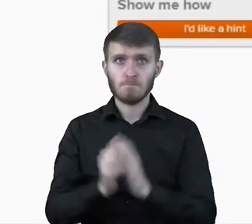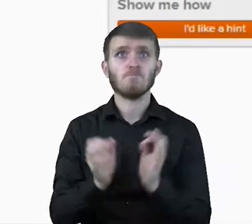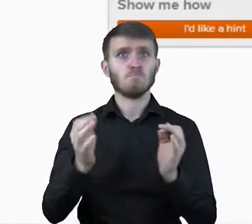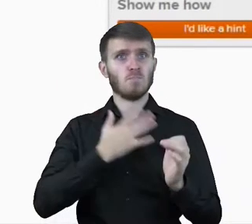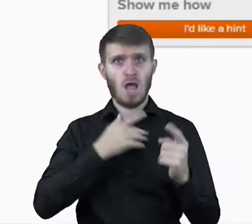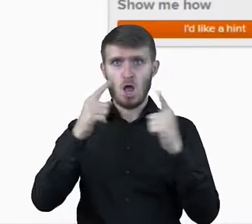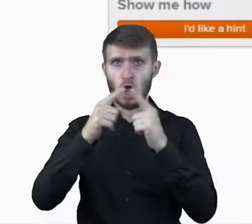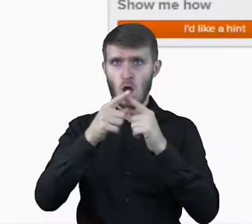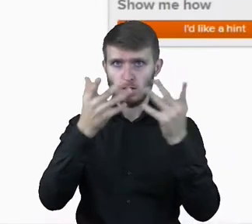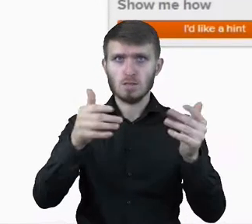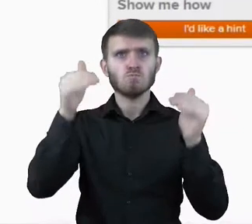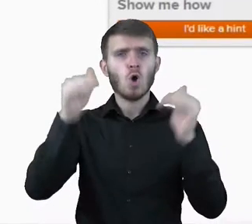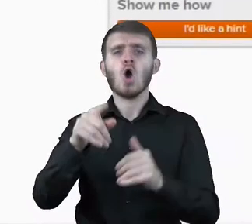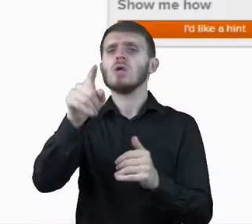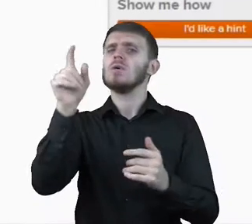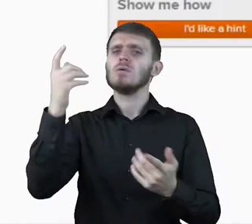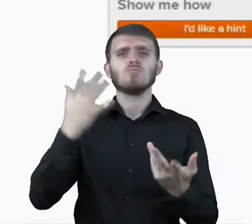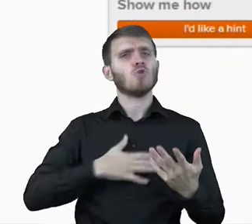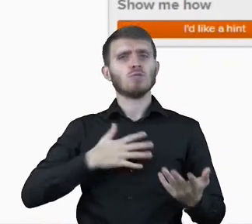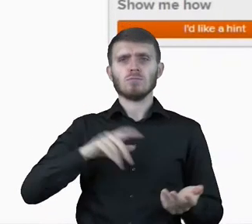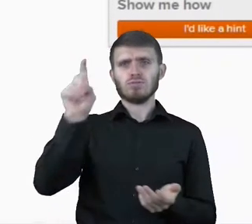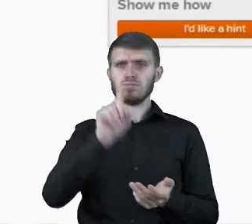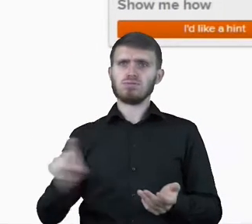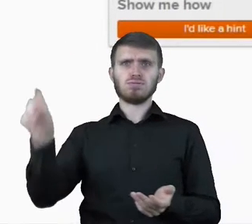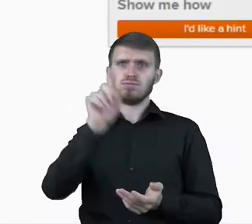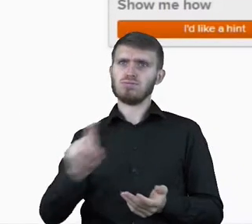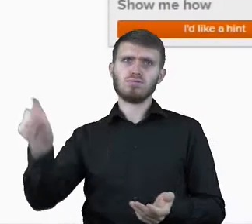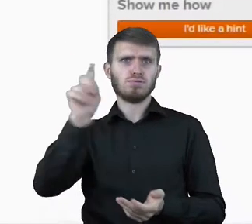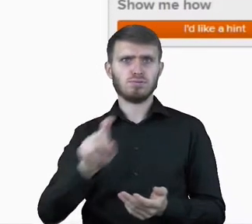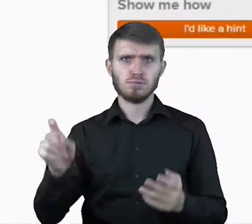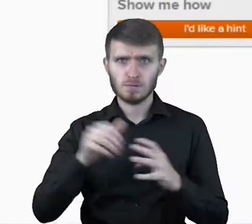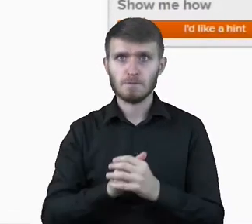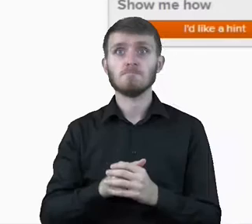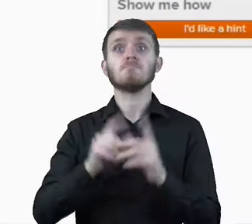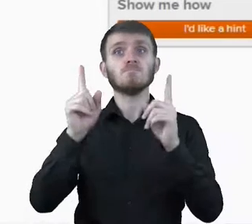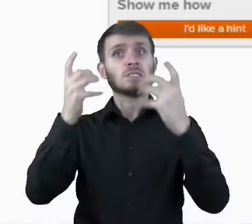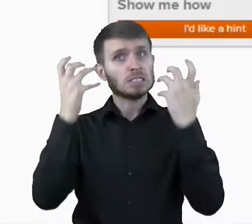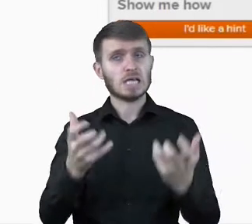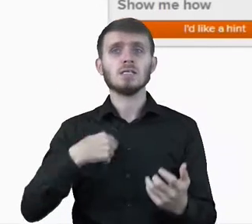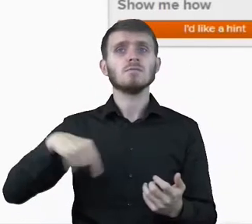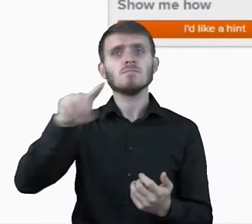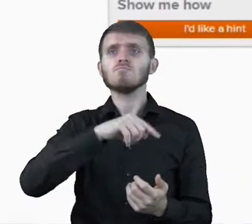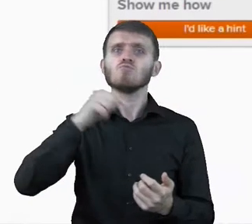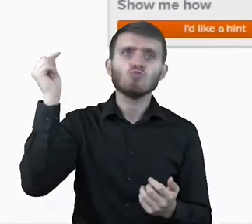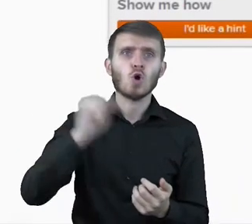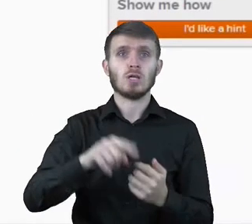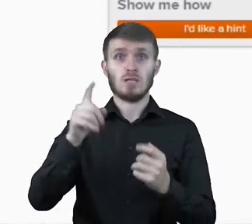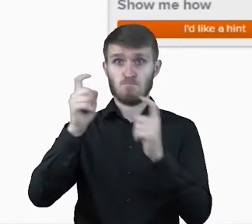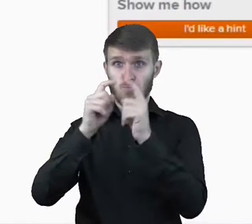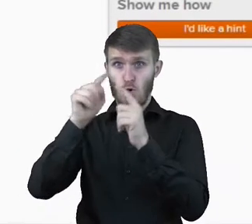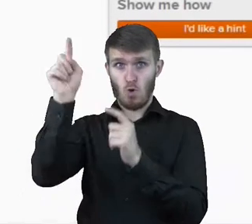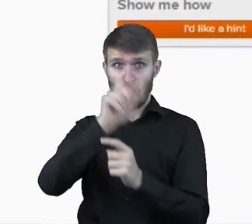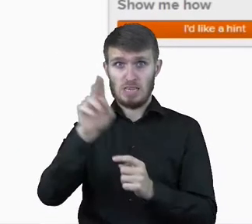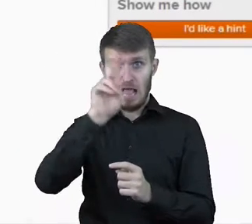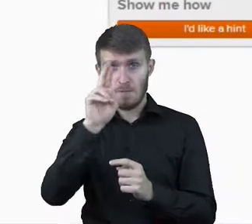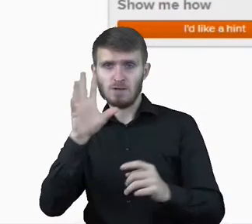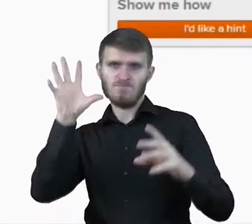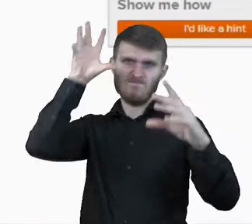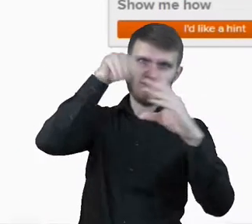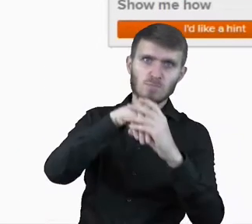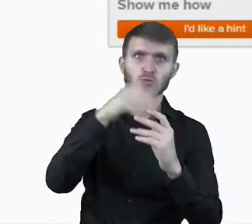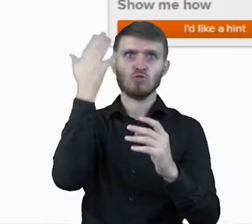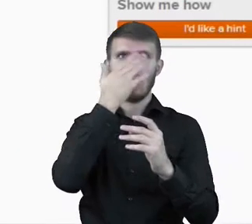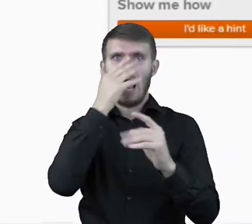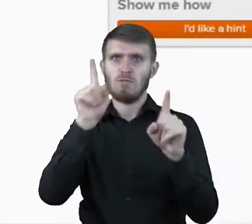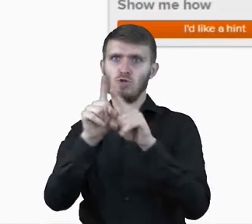pytanie. W porządku. Mamy tutaj kąt. Możemy tymi punkcikami ruszać i